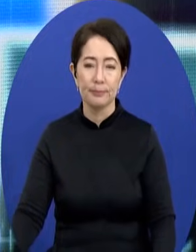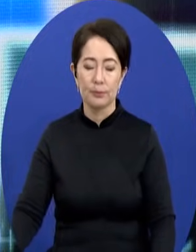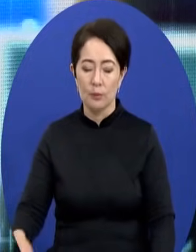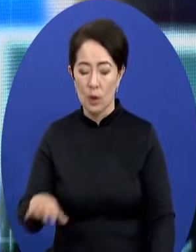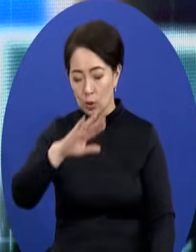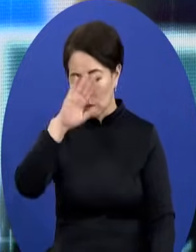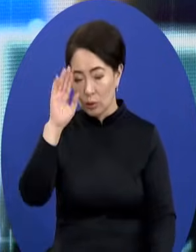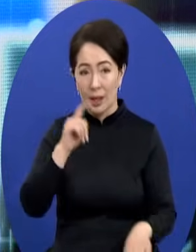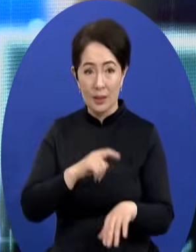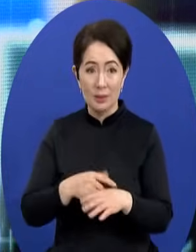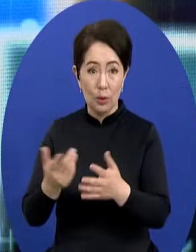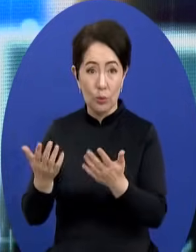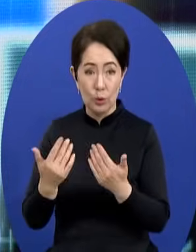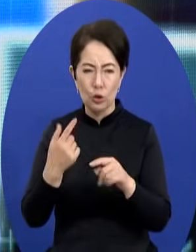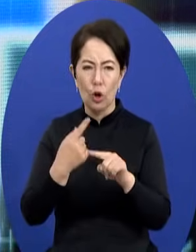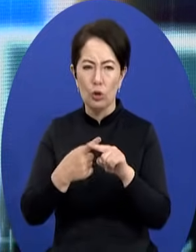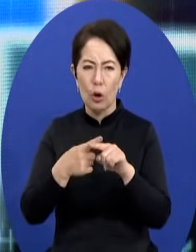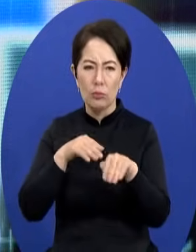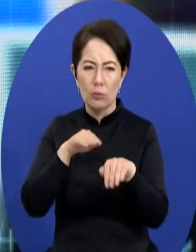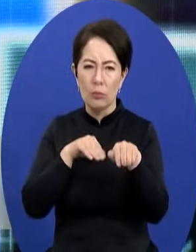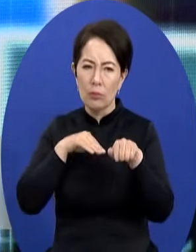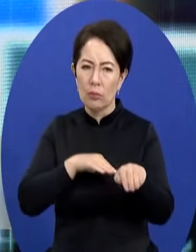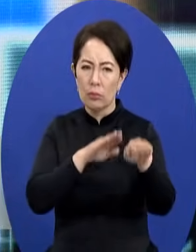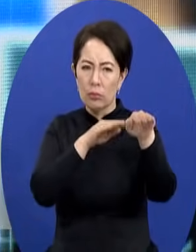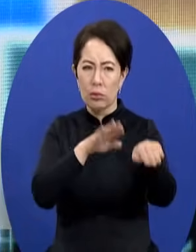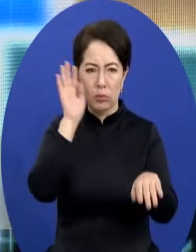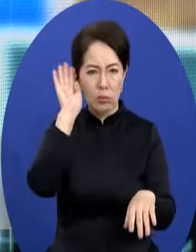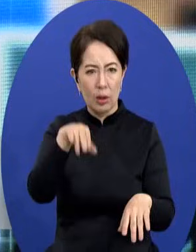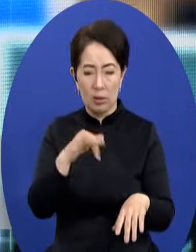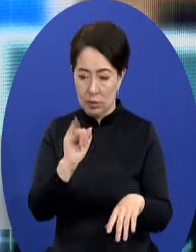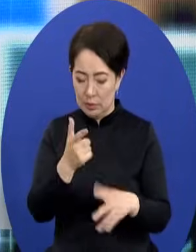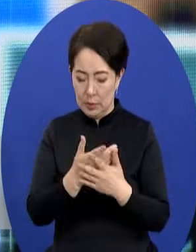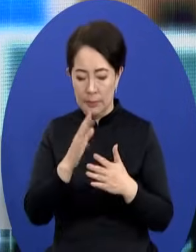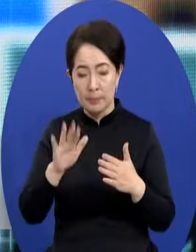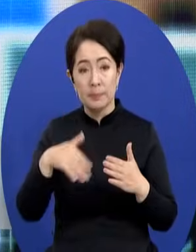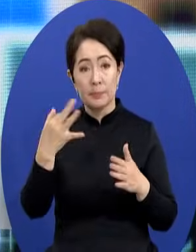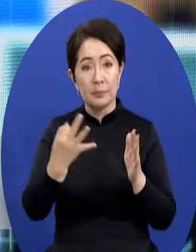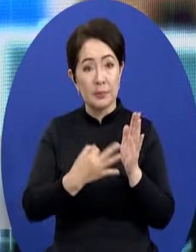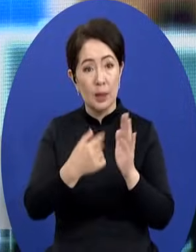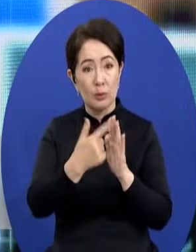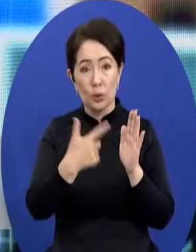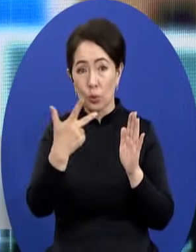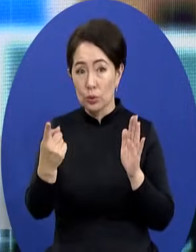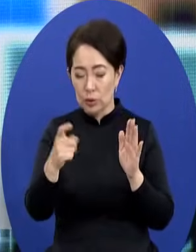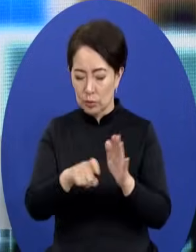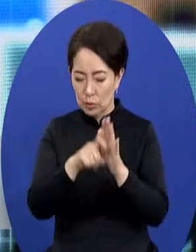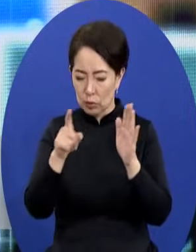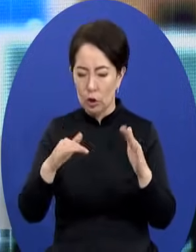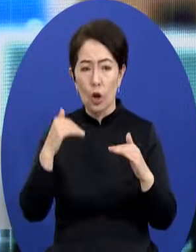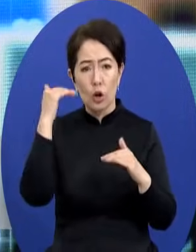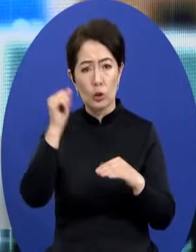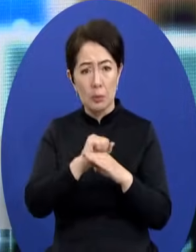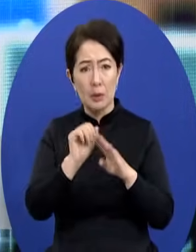Орон дулаан цаг ирж орон нутгийг зорих иргэдийн хөл хөдөлгөөн нэмэгдэж байна. Манай улс ирэх 8 дугаар сарын 31-ний дуустал өндөржүүлсэн бэлэн байдал шилжсэн